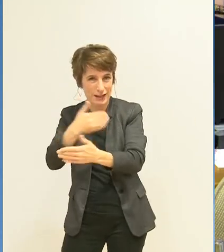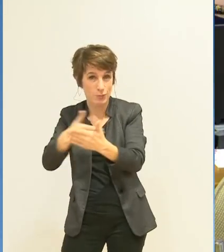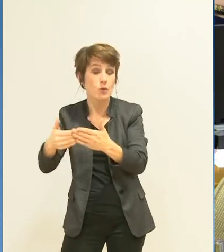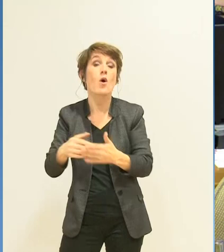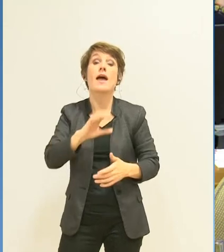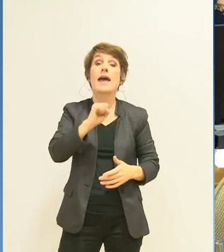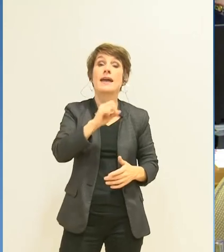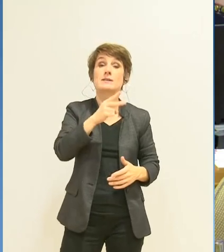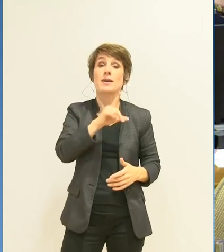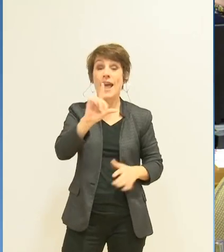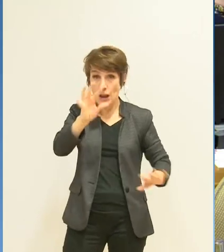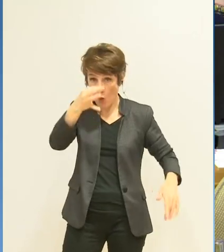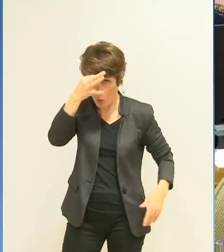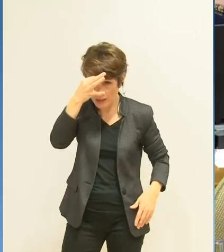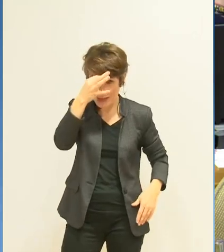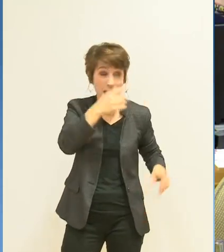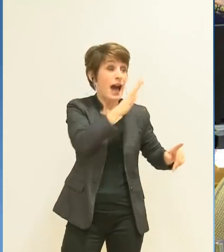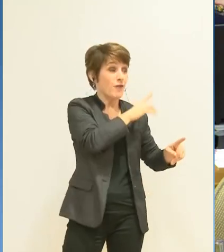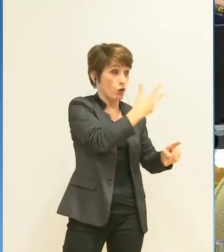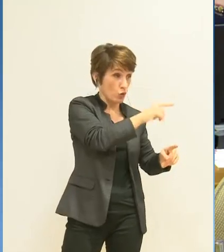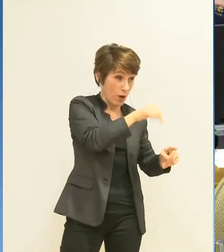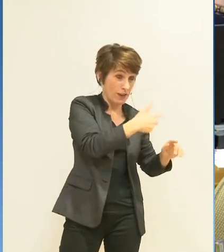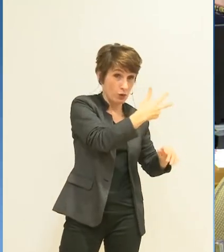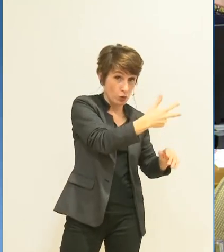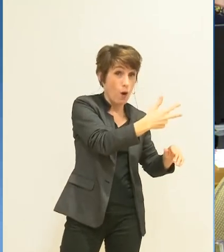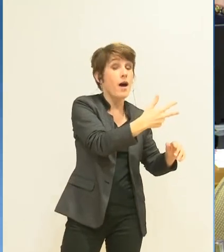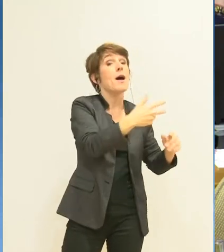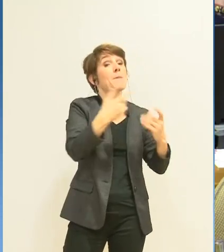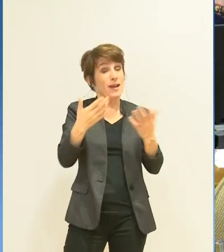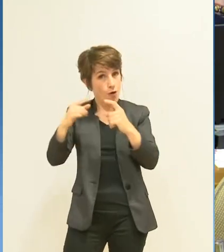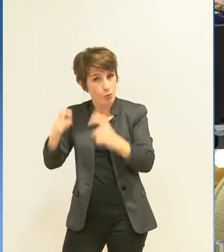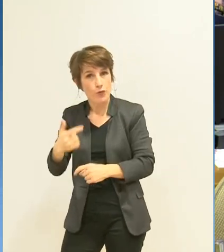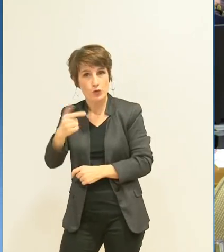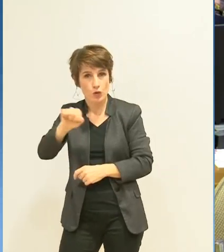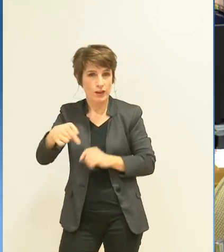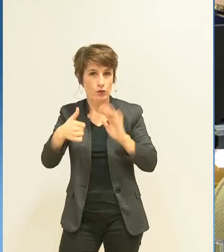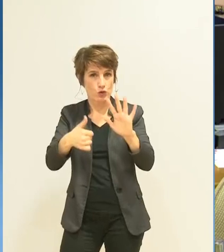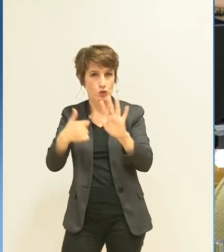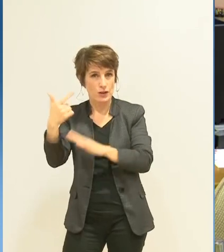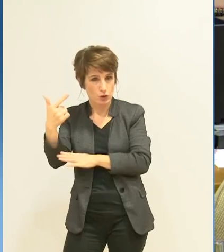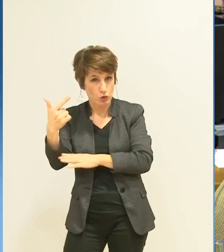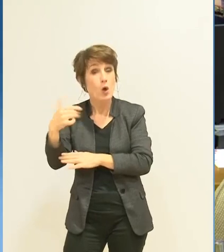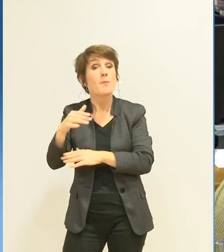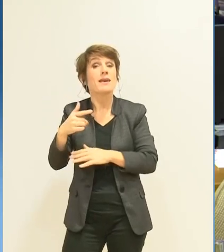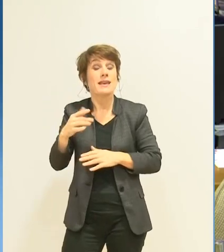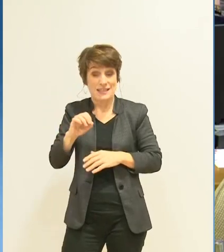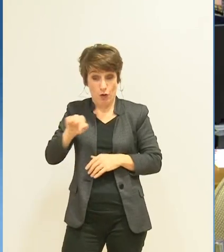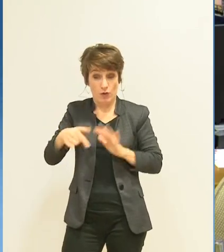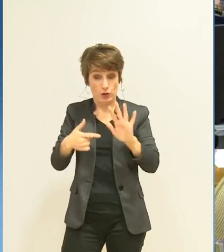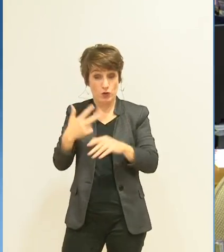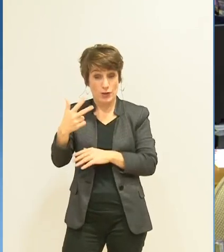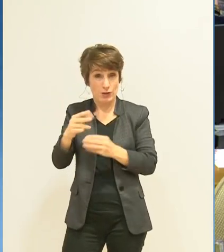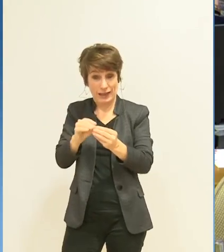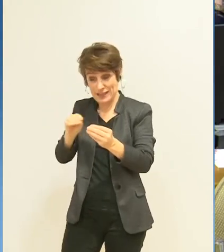différence v 3 3 millions d'euros maintenance et 2,62 meliana 0,73 qui ont été avancées dans la décision modificative